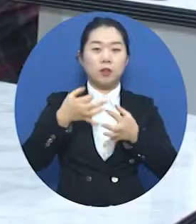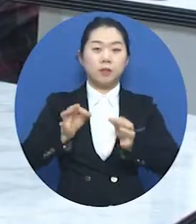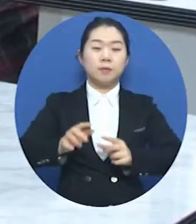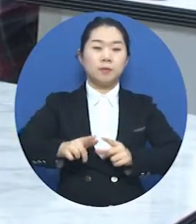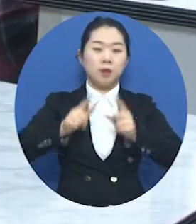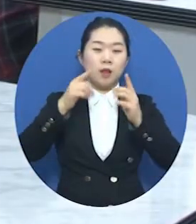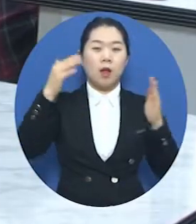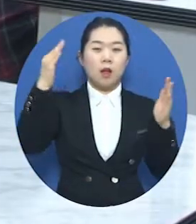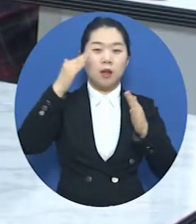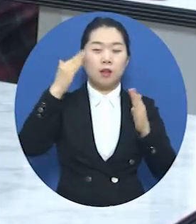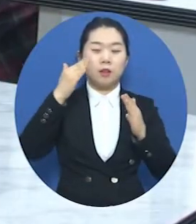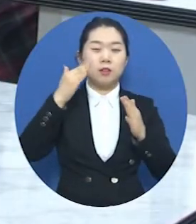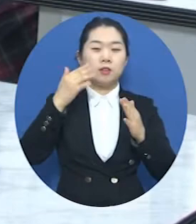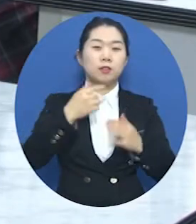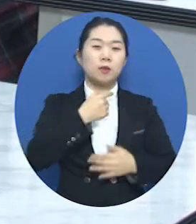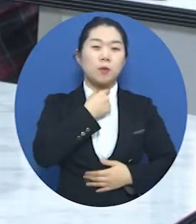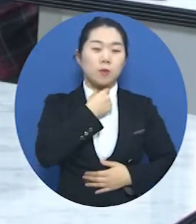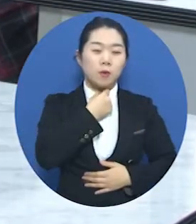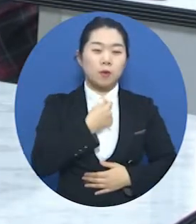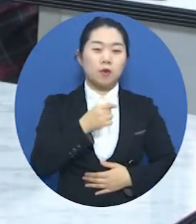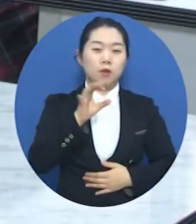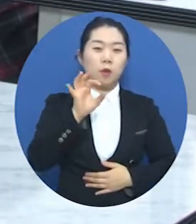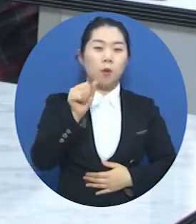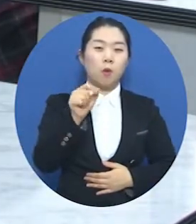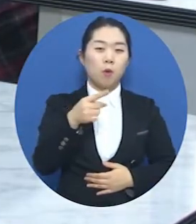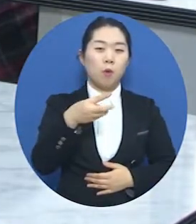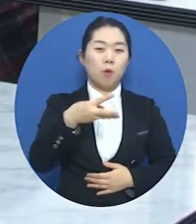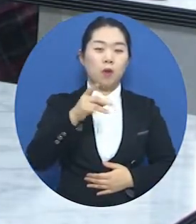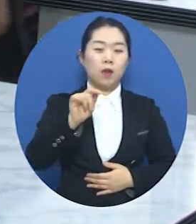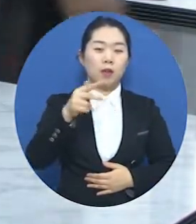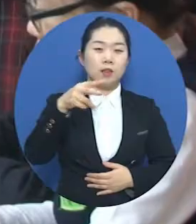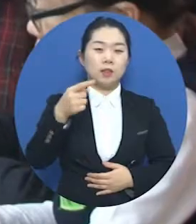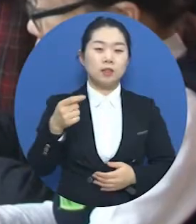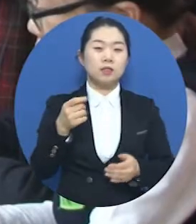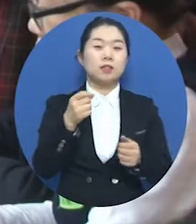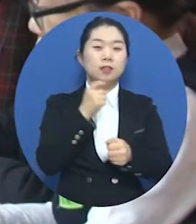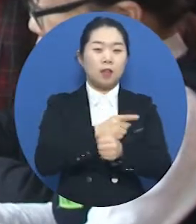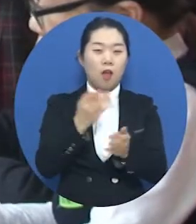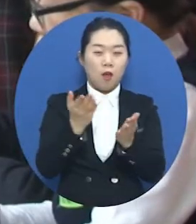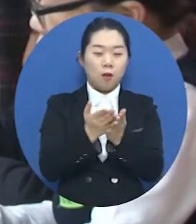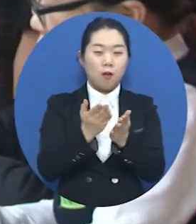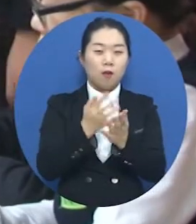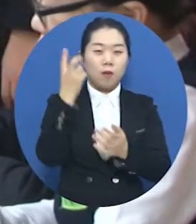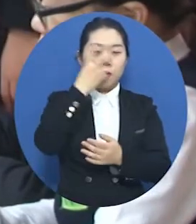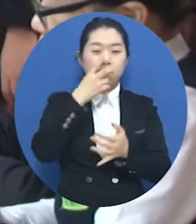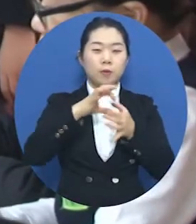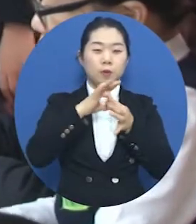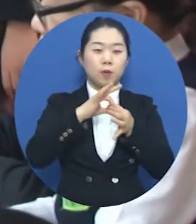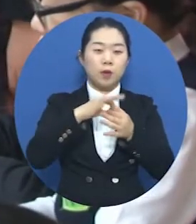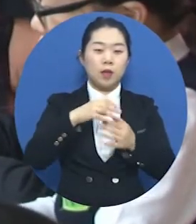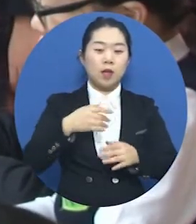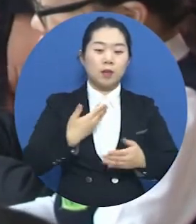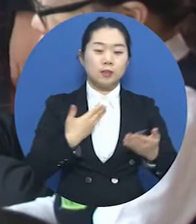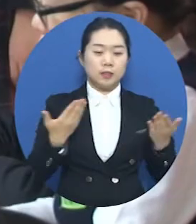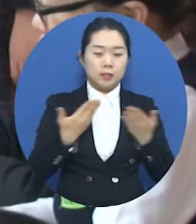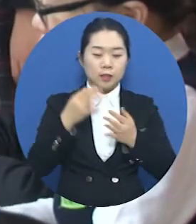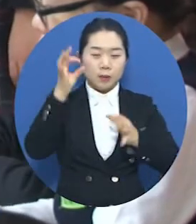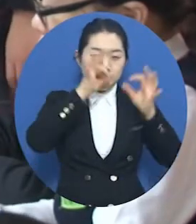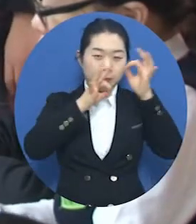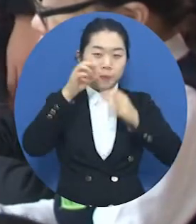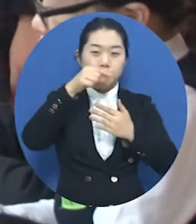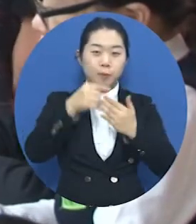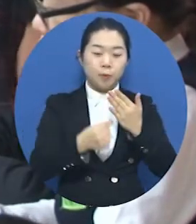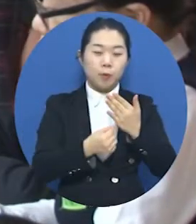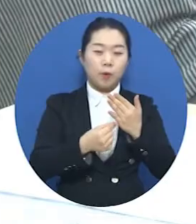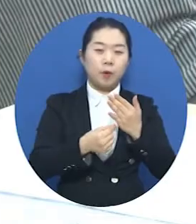금요일에는 학생들의 수요 및 홀랜드 적성 검사를 토대로 진로 탐색 프로그램을 개설해 블록 타임으로